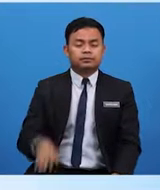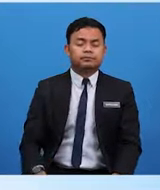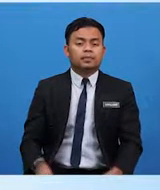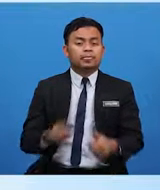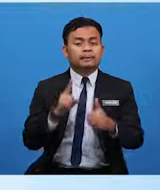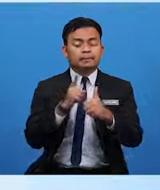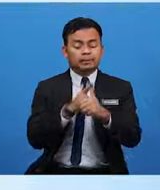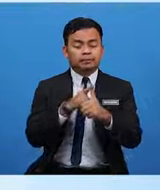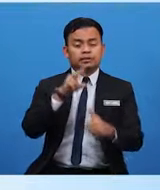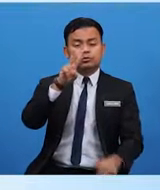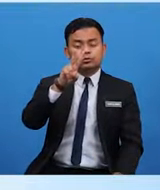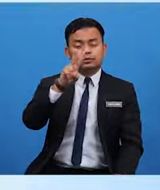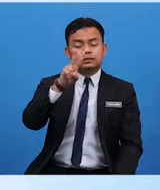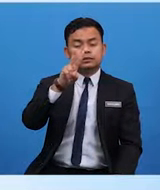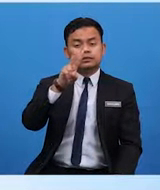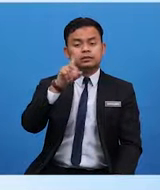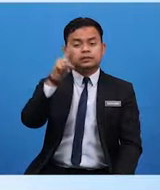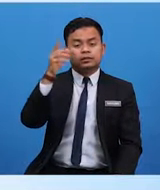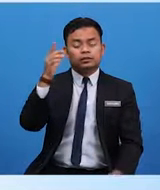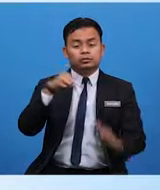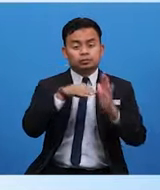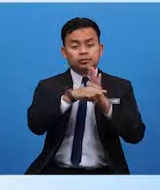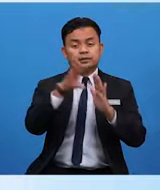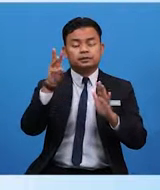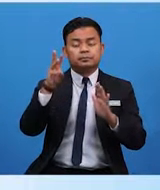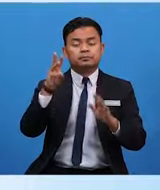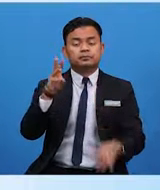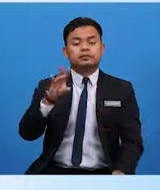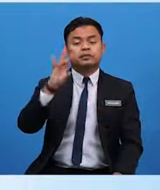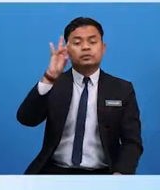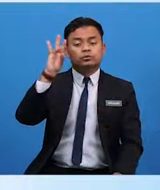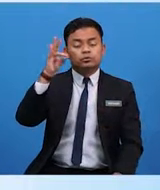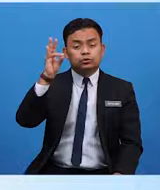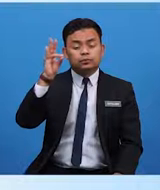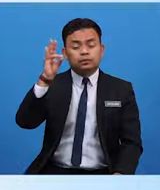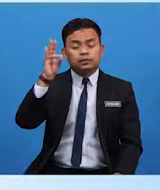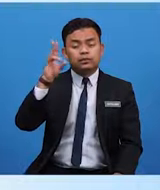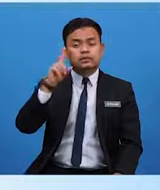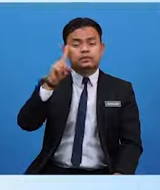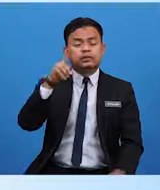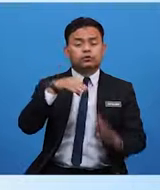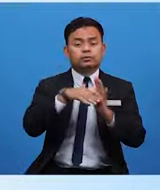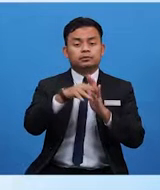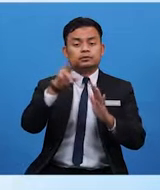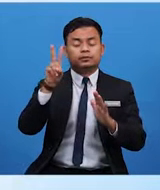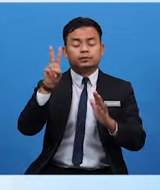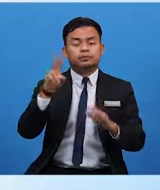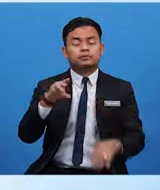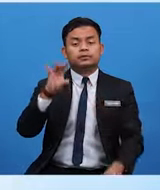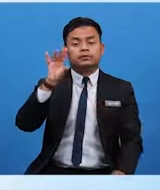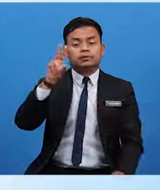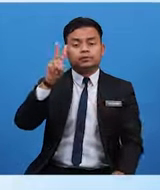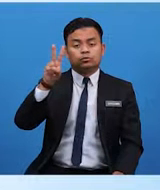2016 kedua 17 1/2 dan ketiga 28